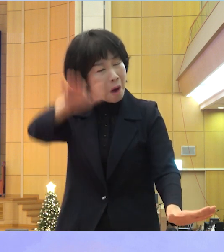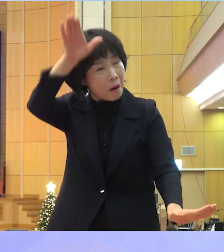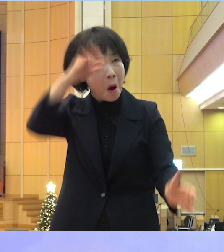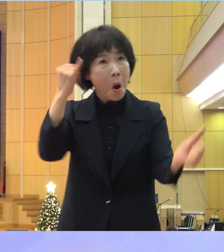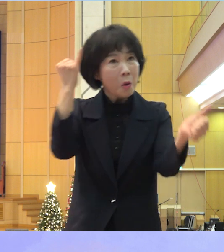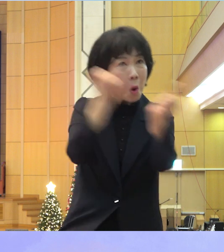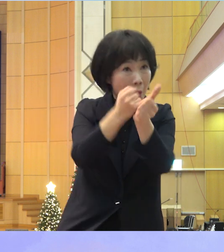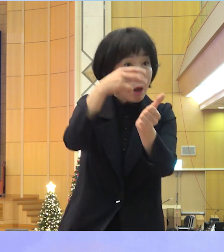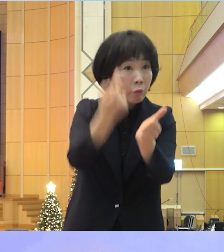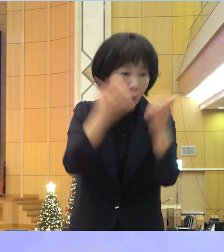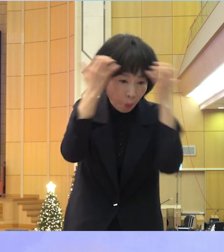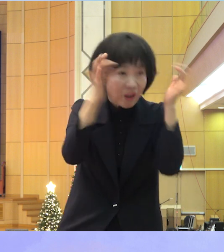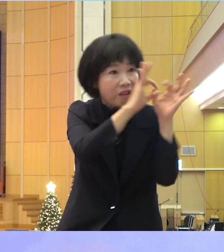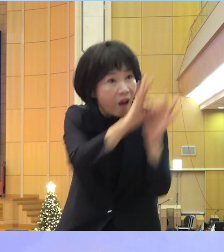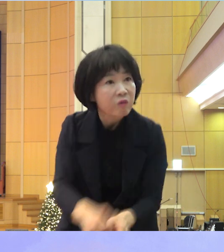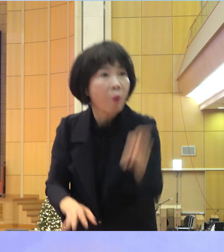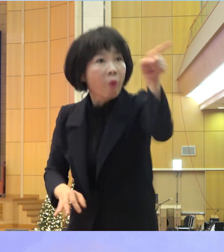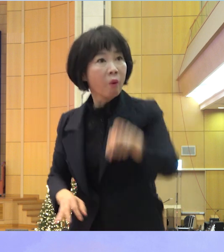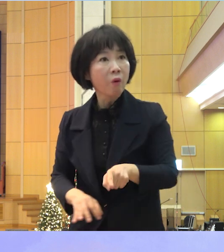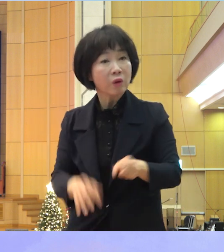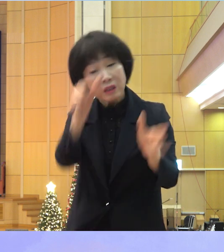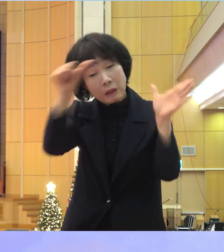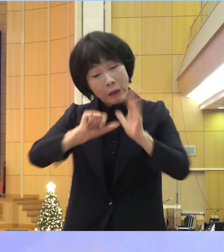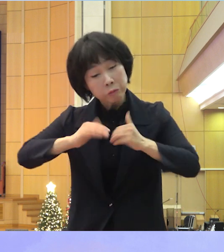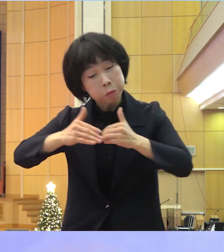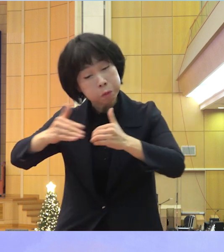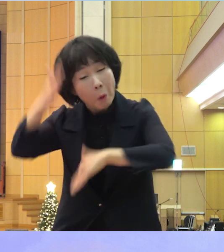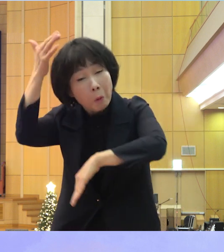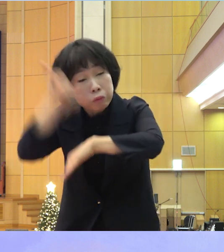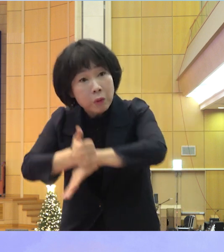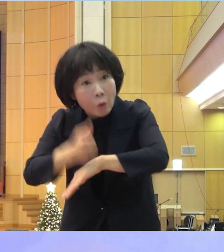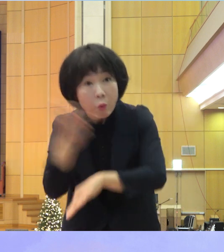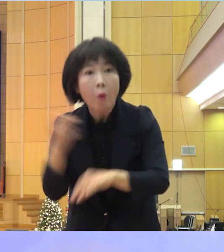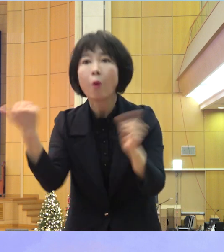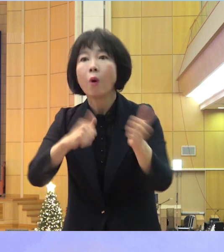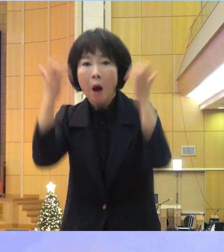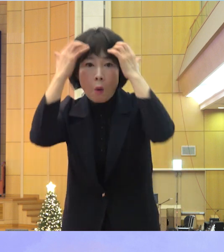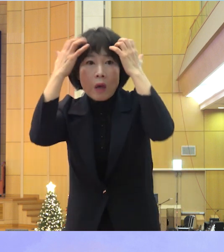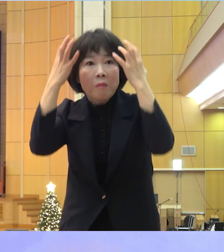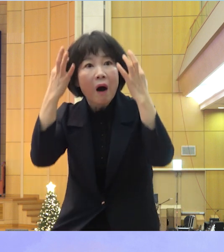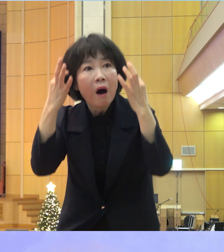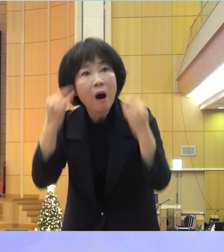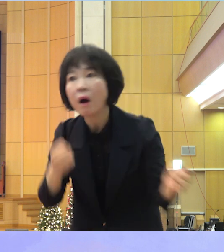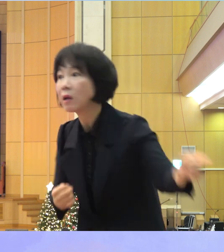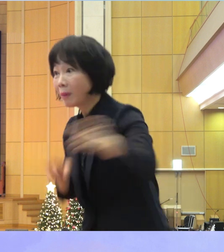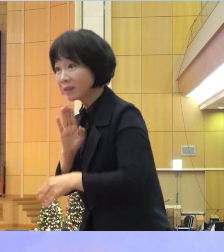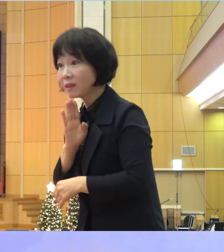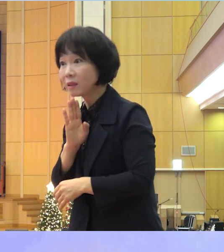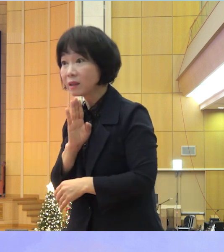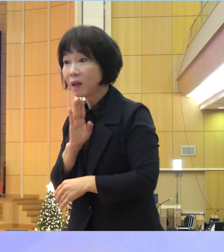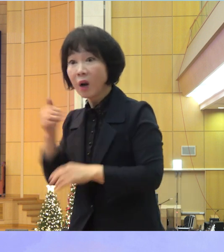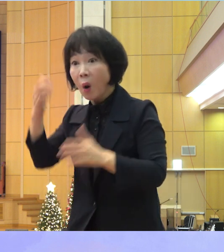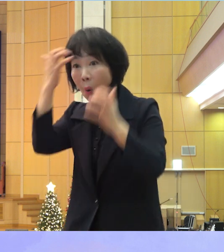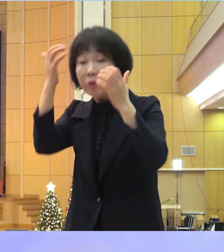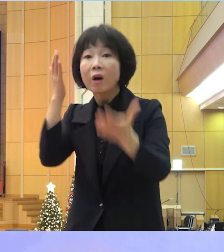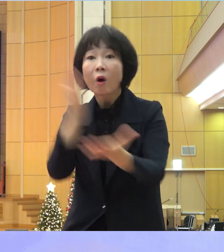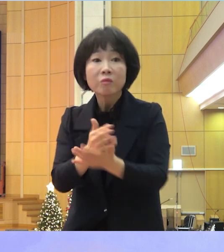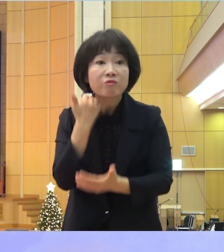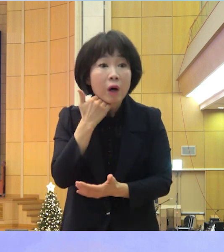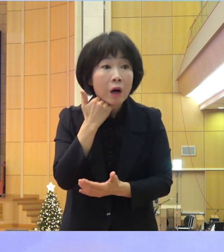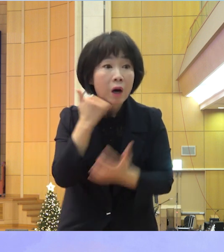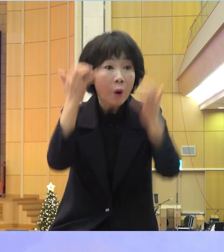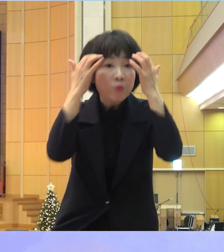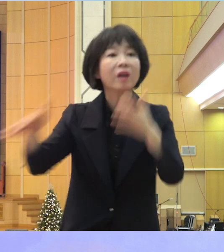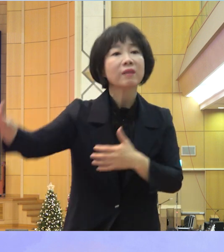되고, 그리고 인생을 마칠 때에도 고생 안 하고 죽는 사람이 있어요. 그러니까